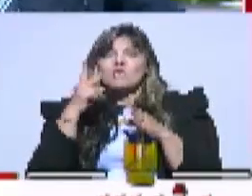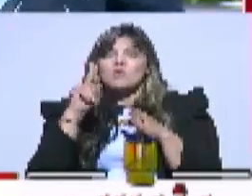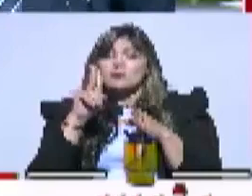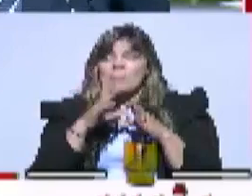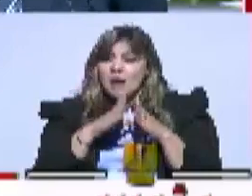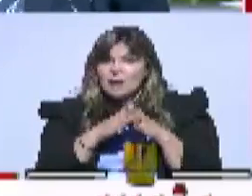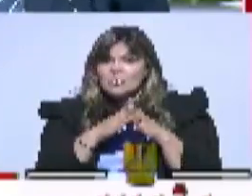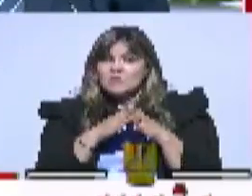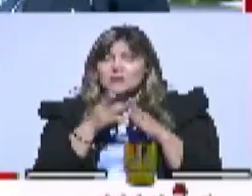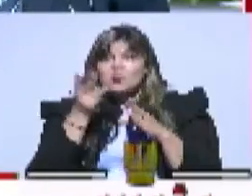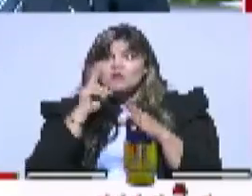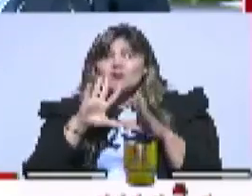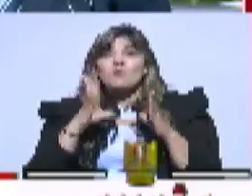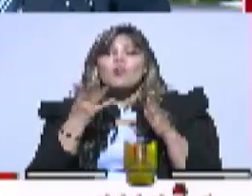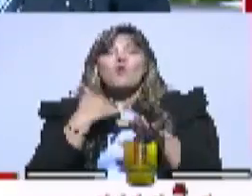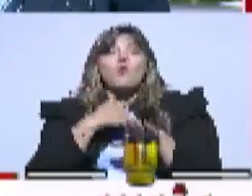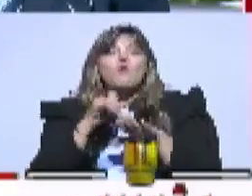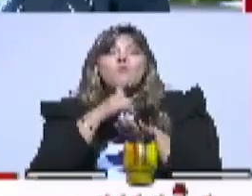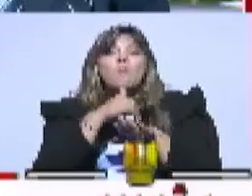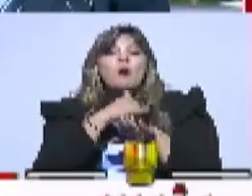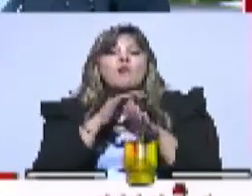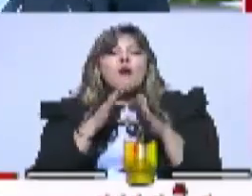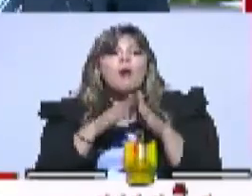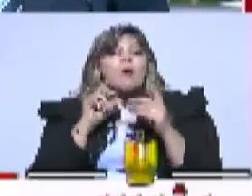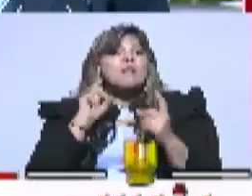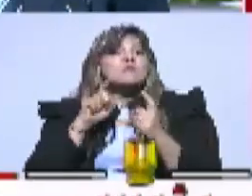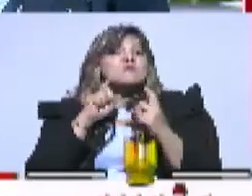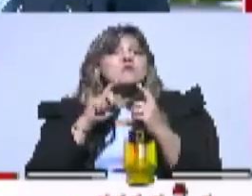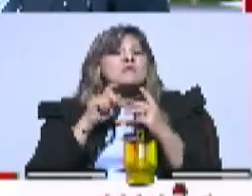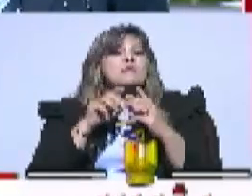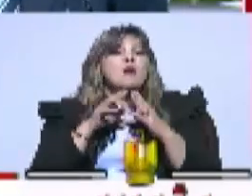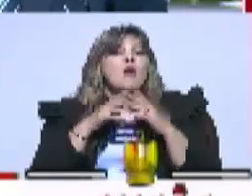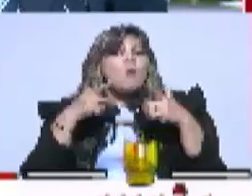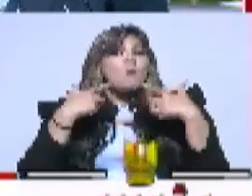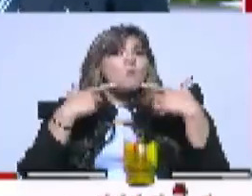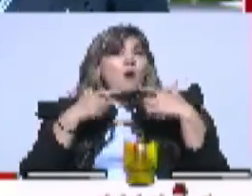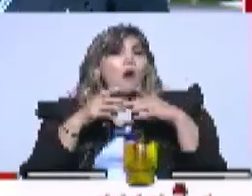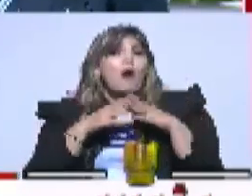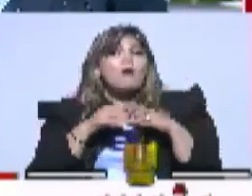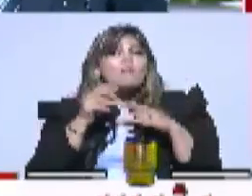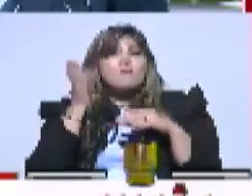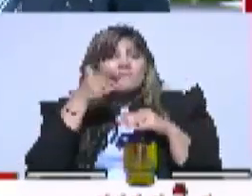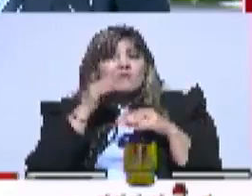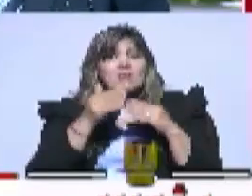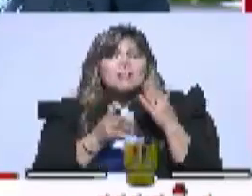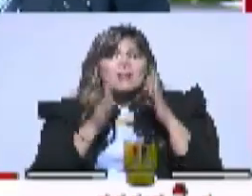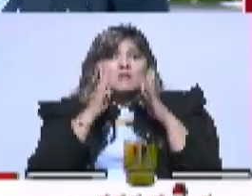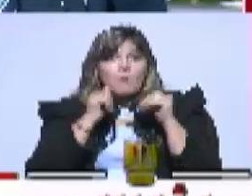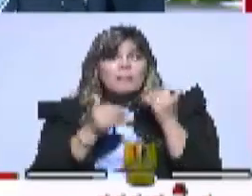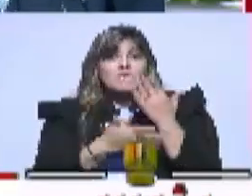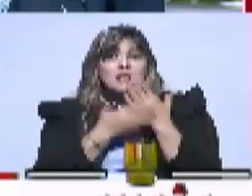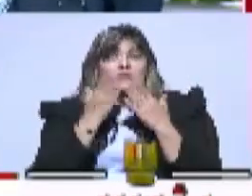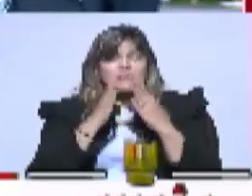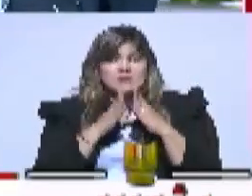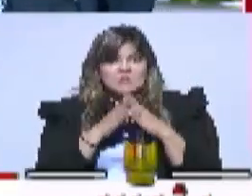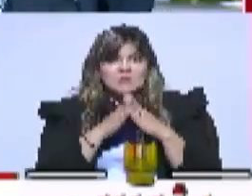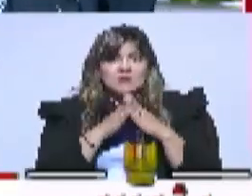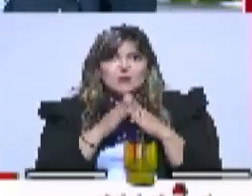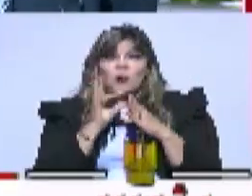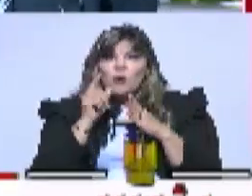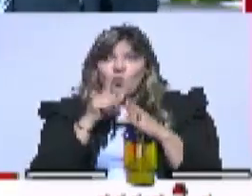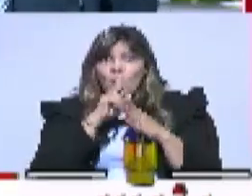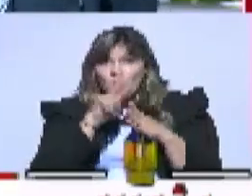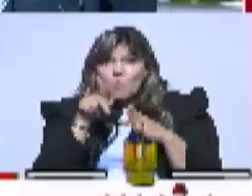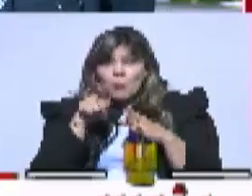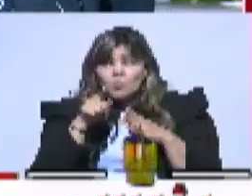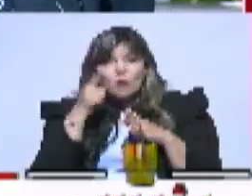73 وشافوا كل مراحل الصراع في تاريخ مصر الحديث، وبالتالي هم